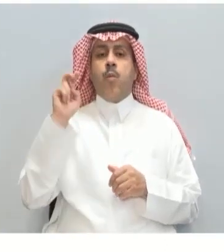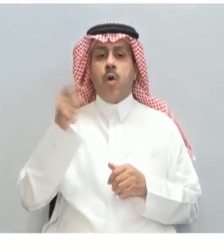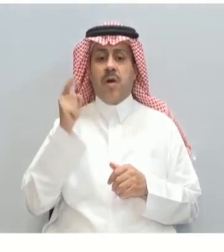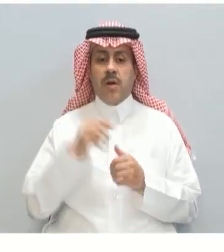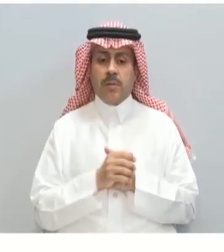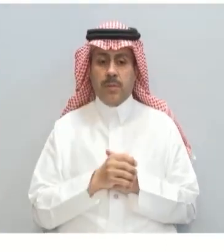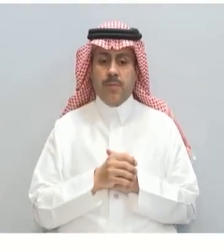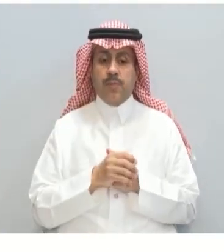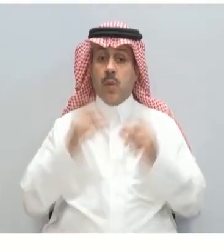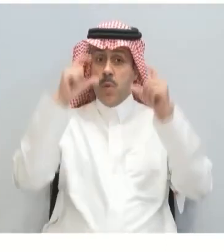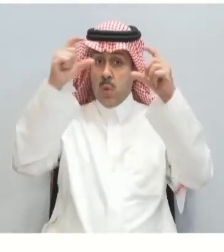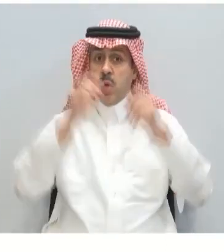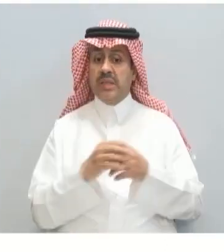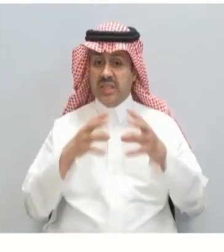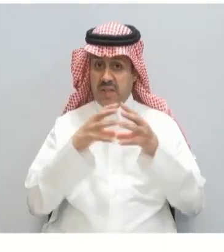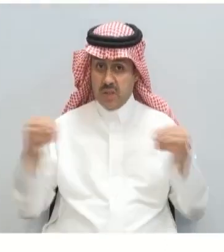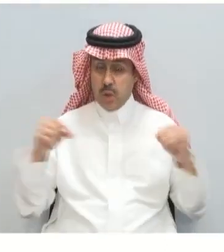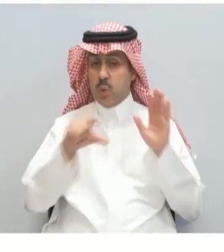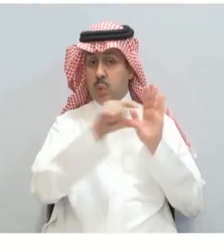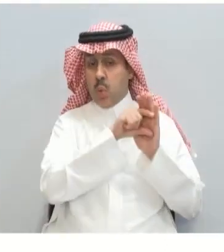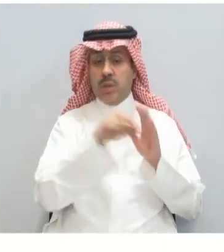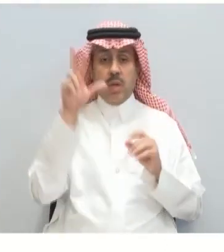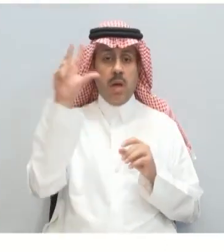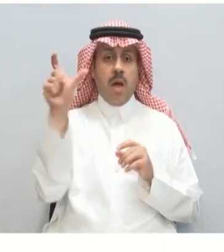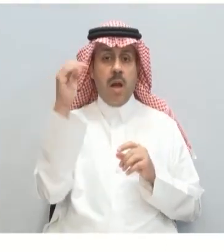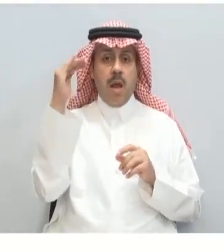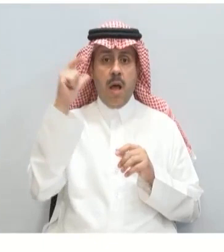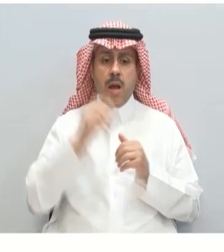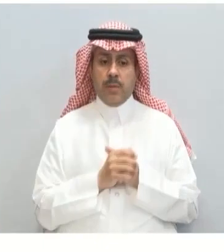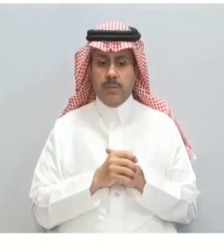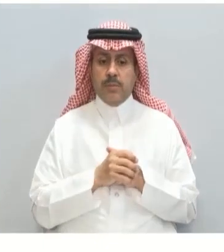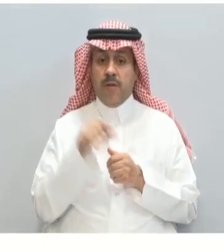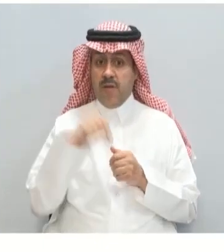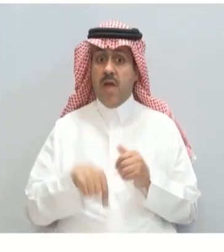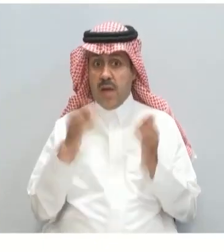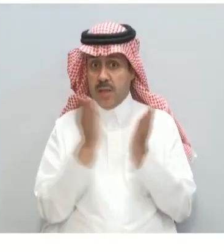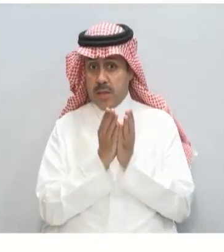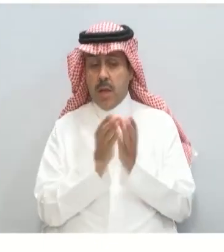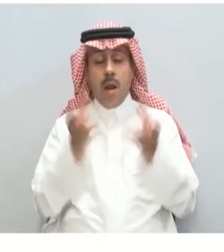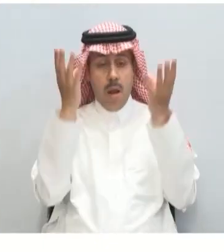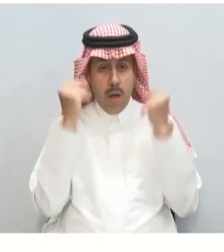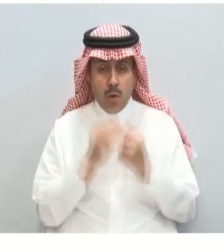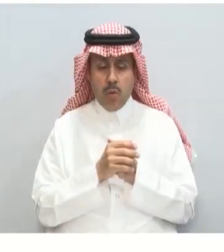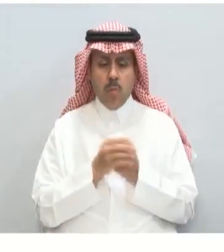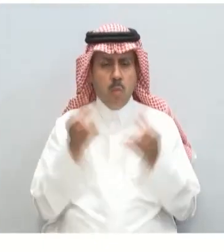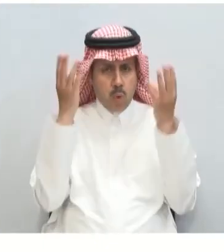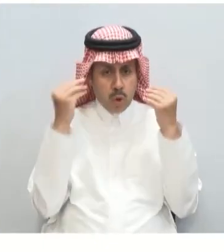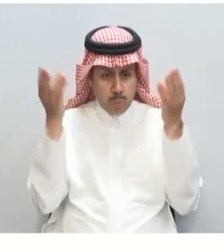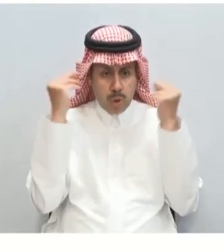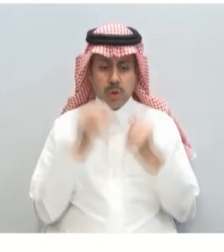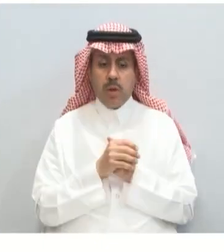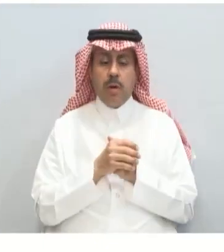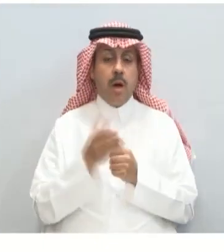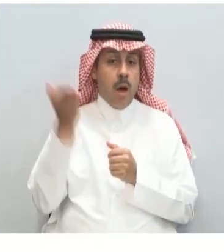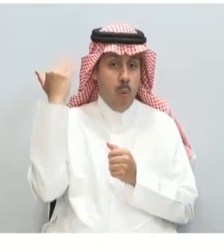بعنوان تفسير سوره النحل في هذا الدرس باذن الله تعالى سناخذ واياكم مراجعه وتقويما